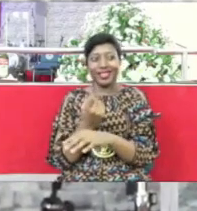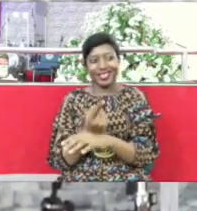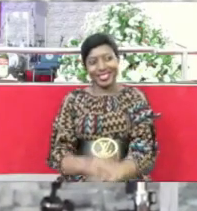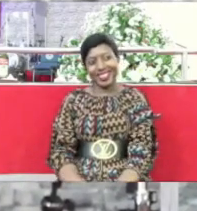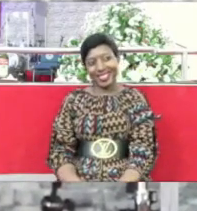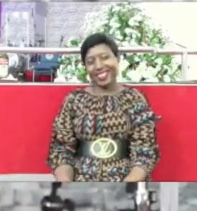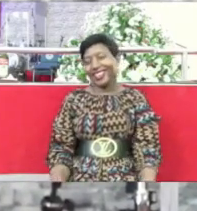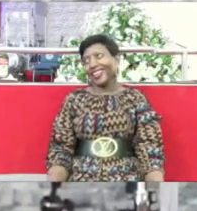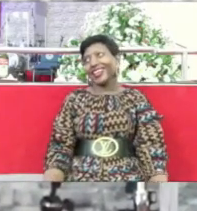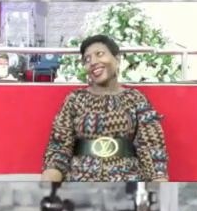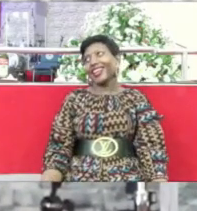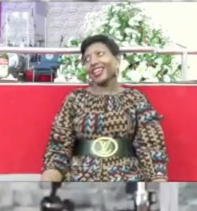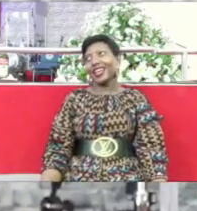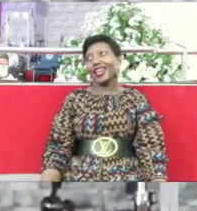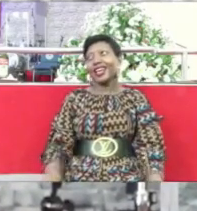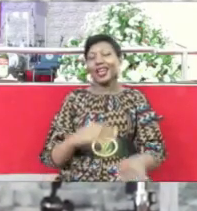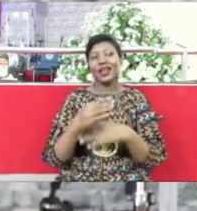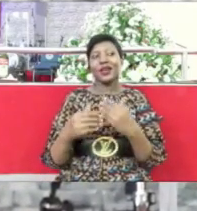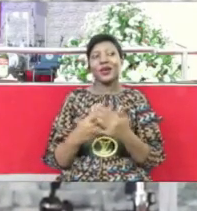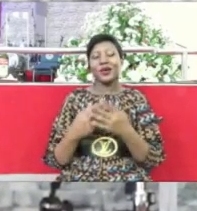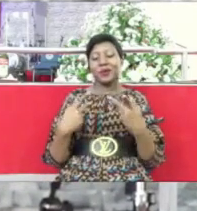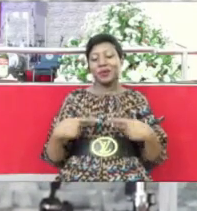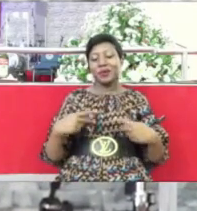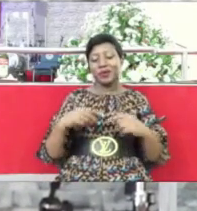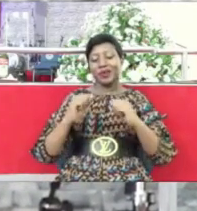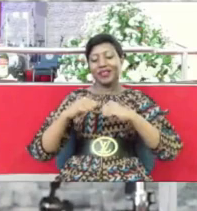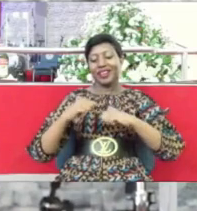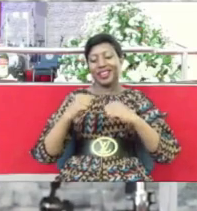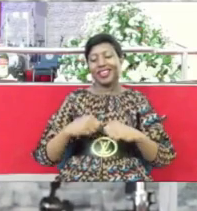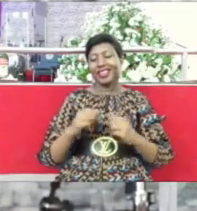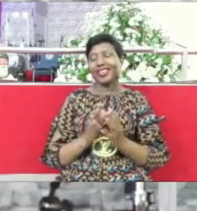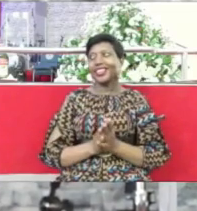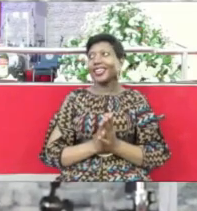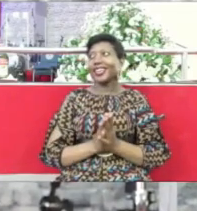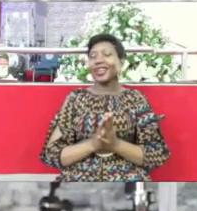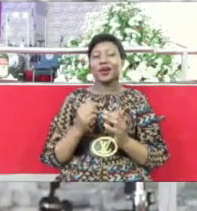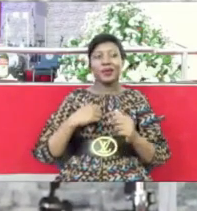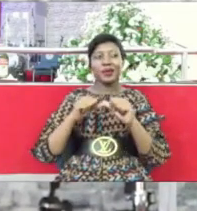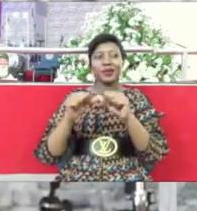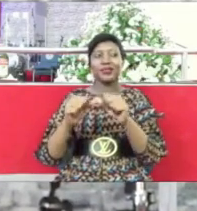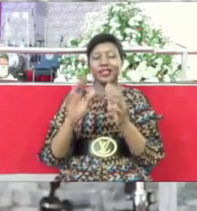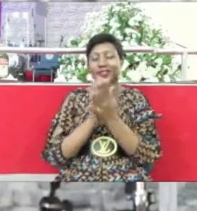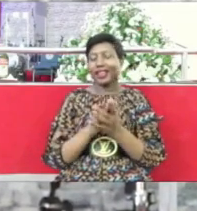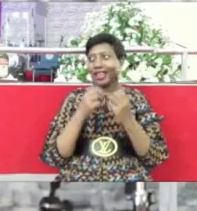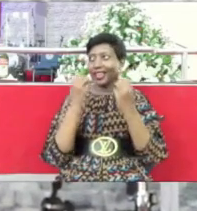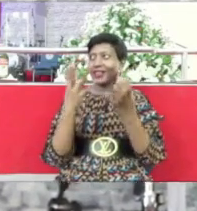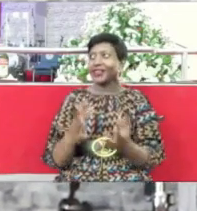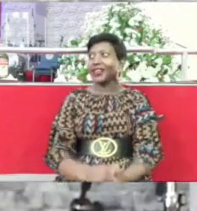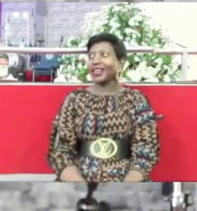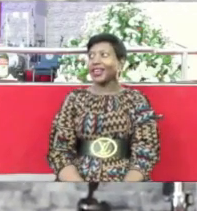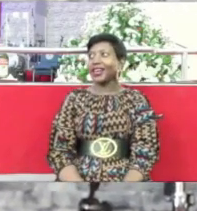kama watu wamekubali, wawili watatu wamekubali, sasa hiyo ndio dini yetu. Hallelujah. Amen. He